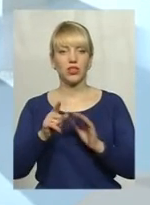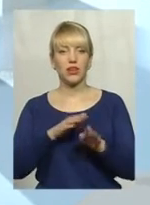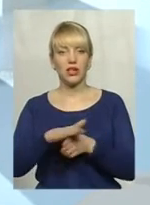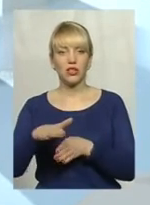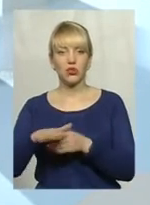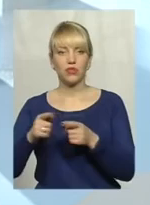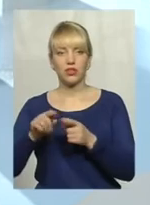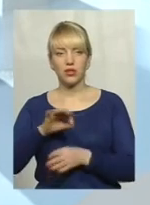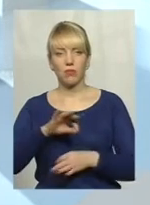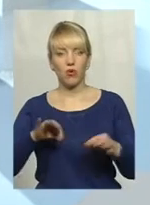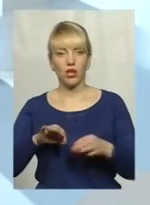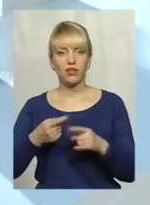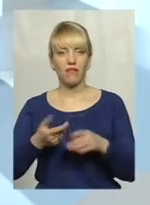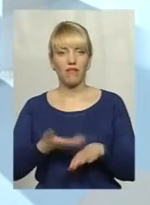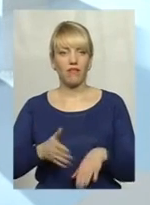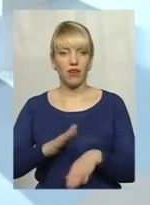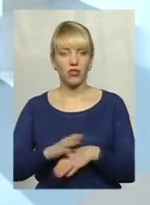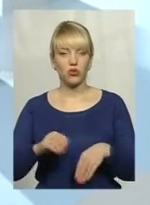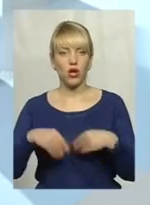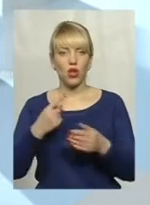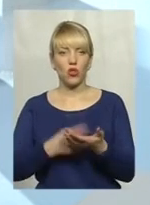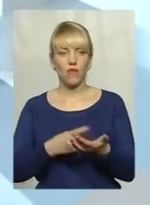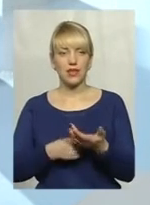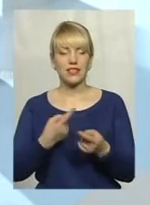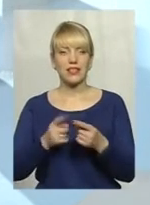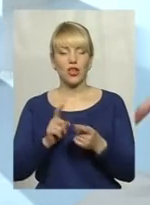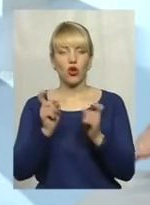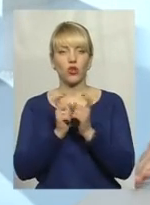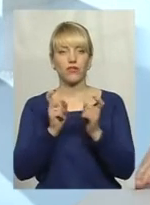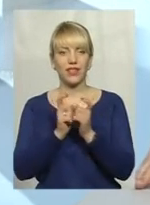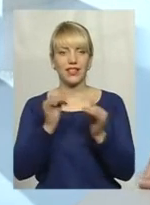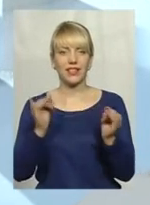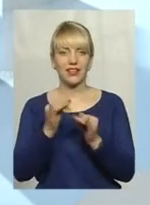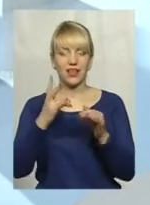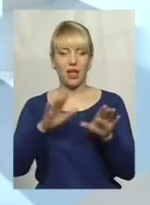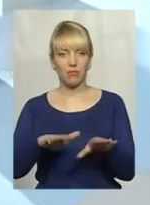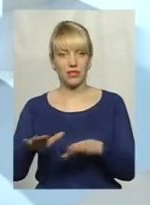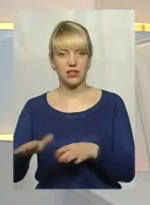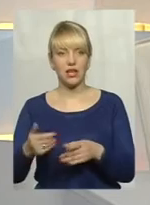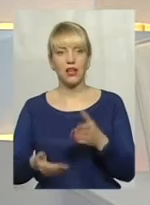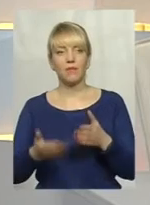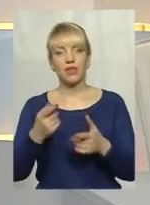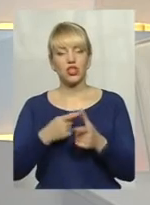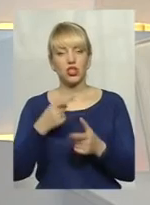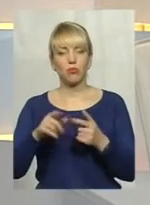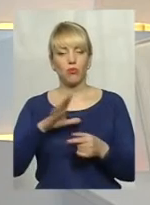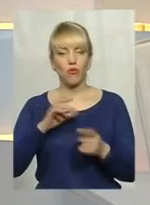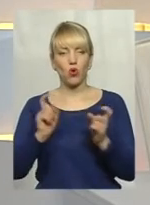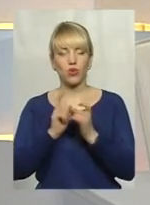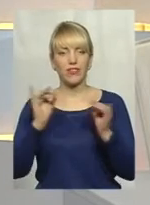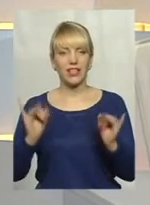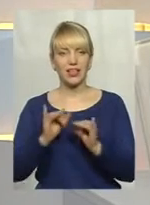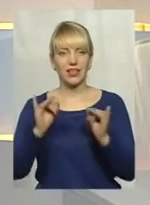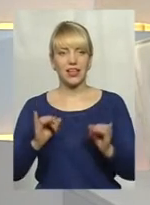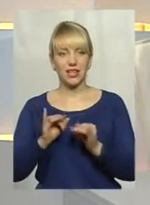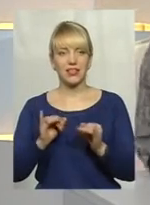що досить важко довести конфлікт інтересів, якщо ти не місцевий. Тобто, якщо я з Хмельницького буду дивитися, чи був конфлікт інтересів, наприклад, в